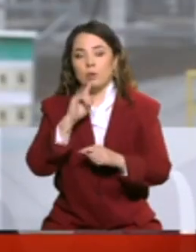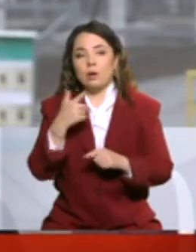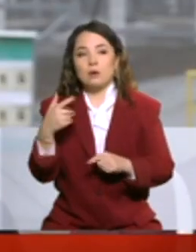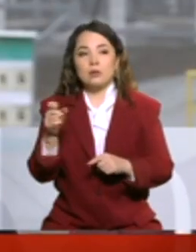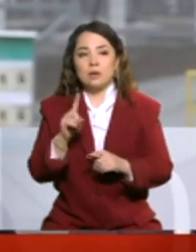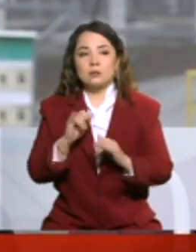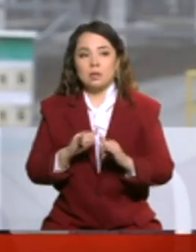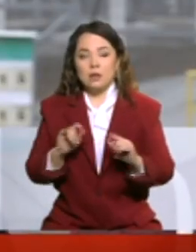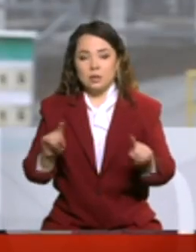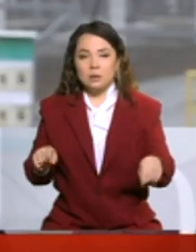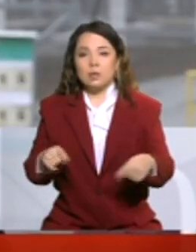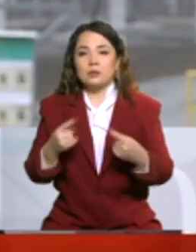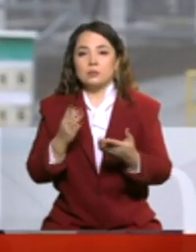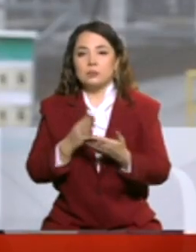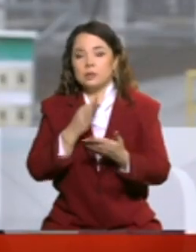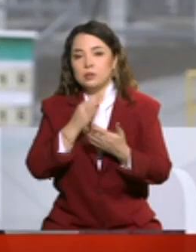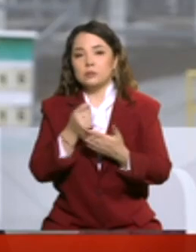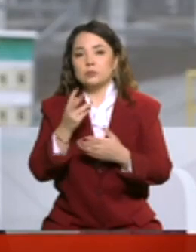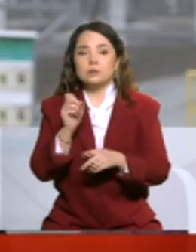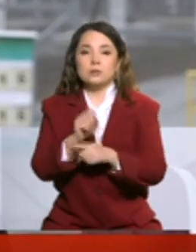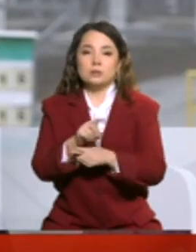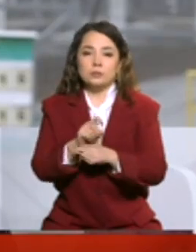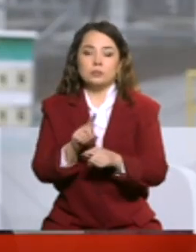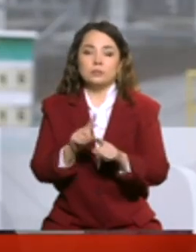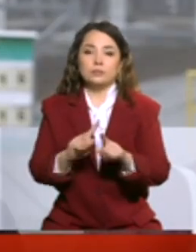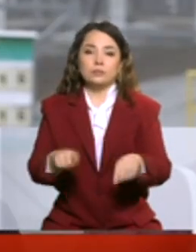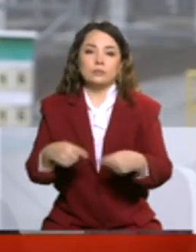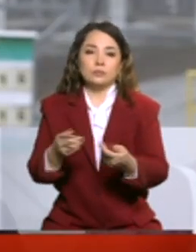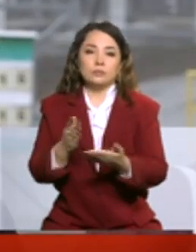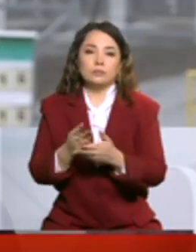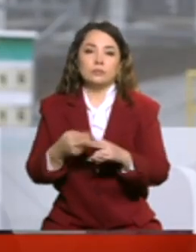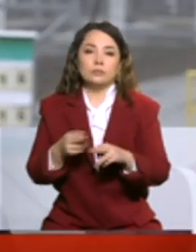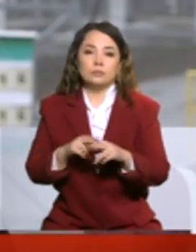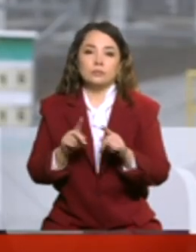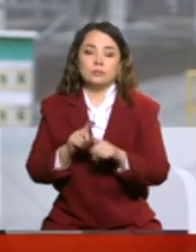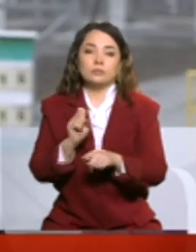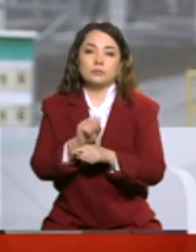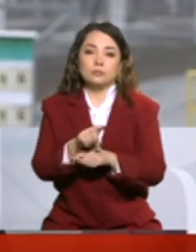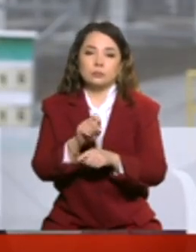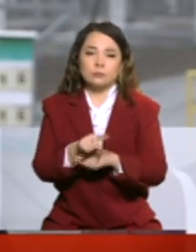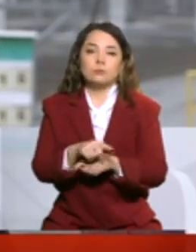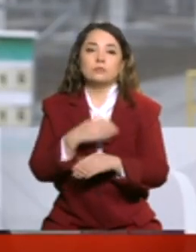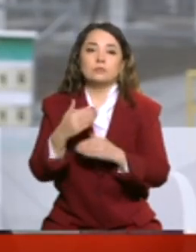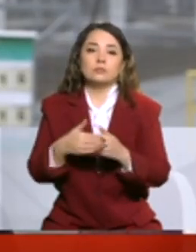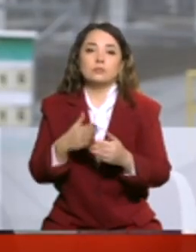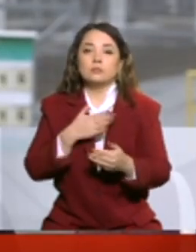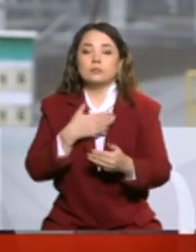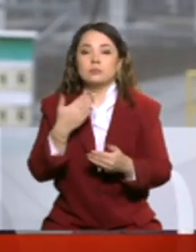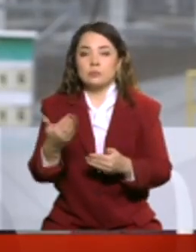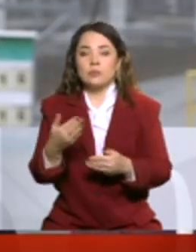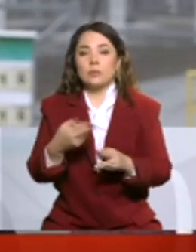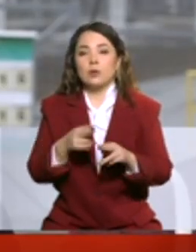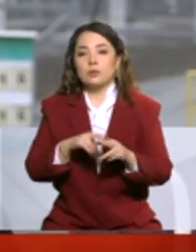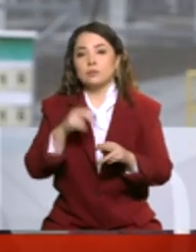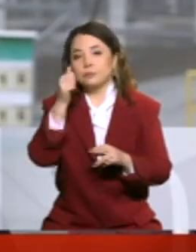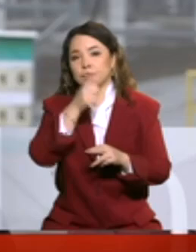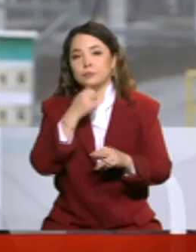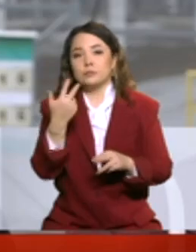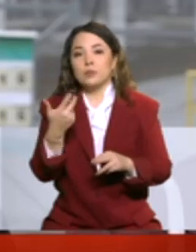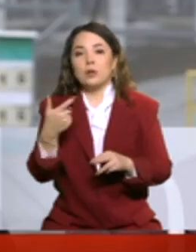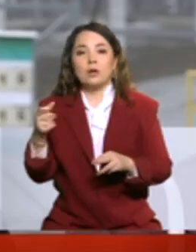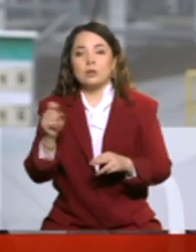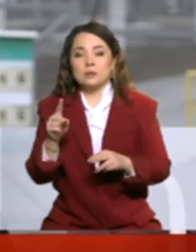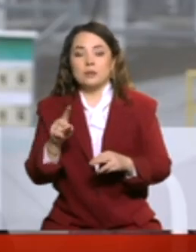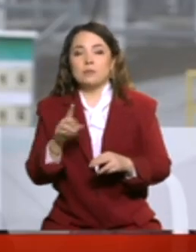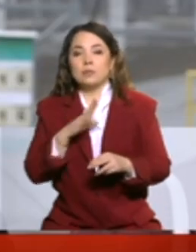саласын жандандыру бойынша бірнеше тапсырма берген болатын. Сол жаңа тапсырмалар аясында біз биыл 3 газ